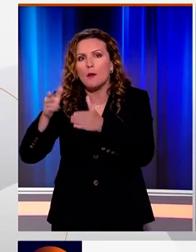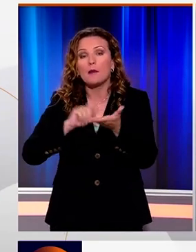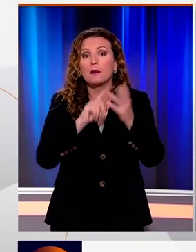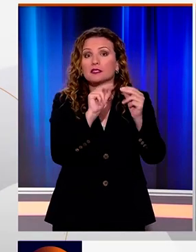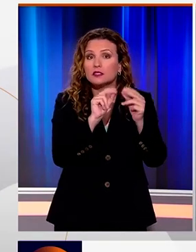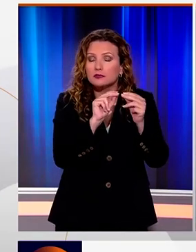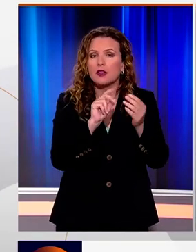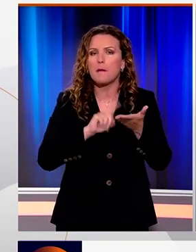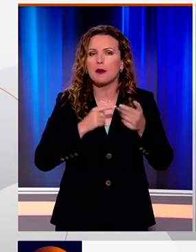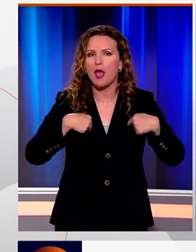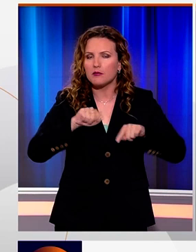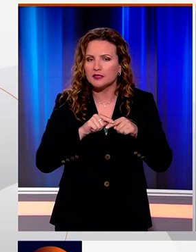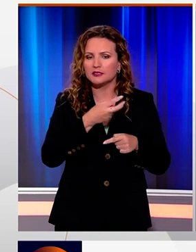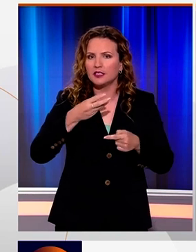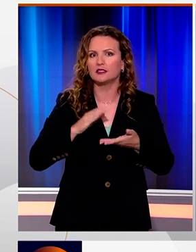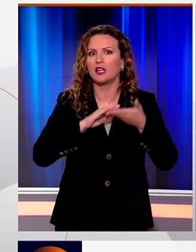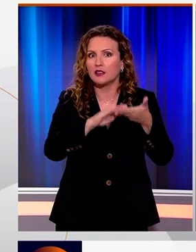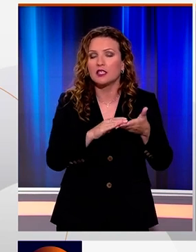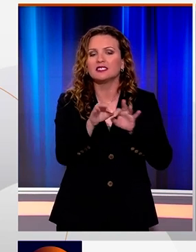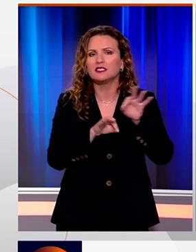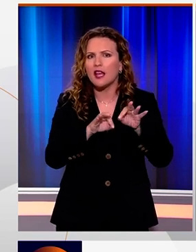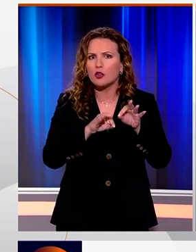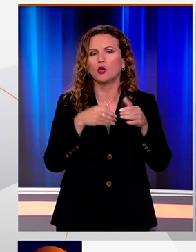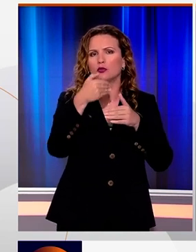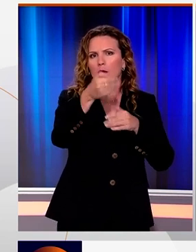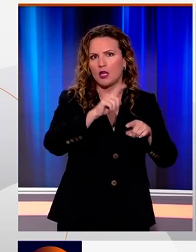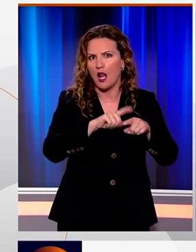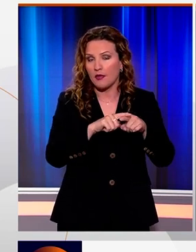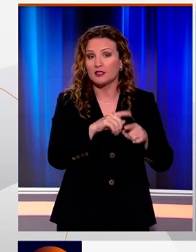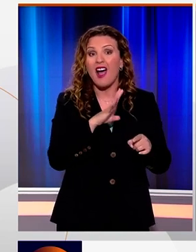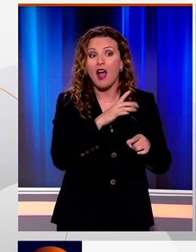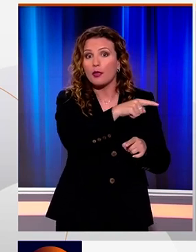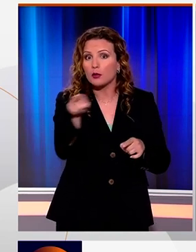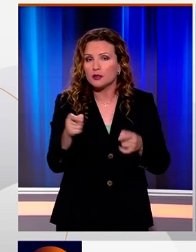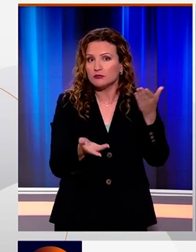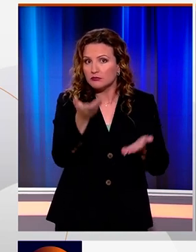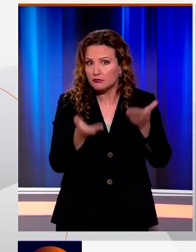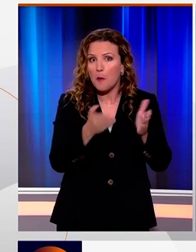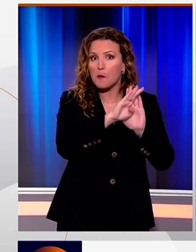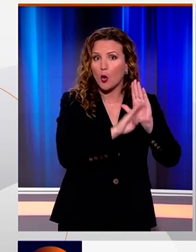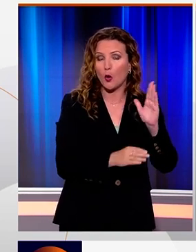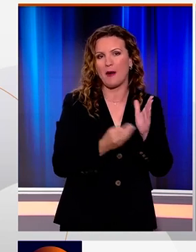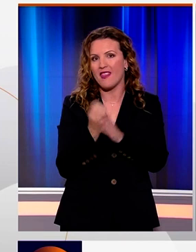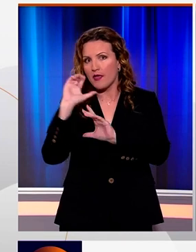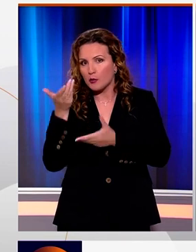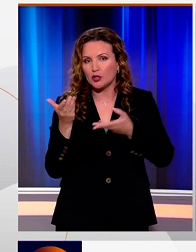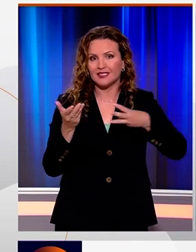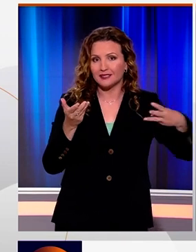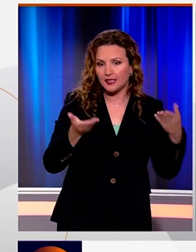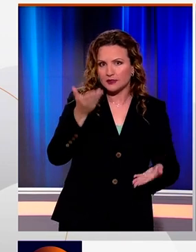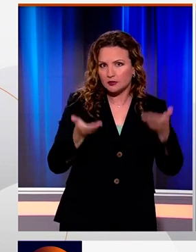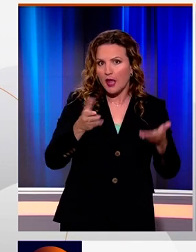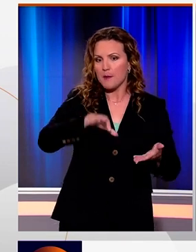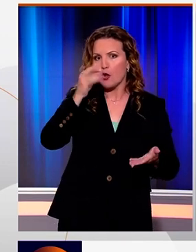Θα πρέπει να καταθέσουμε το δικό μας σχέδιο για την επόμενη μέρα, ώστε οι πολίτες να μπορούν να συγκρίνουν τα προγράμματα της Νέας Δημοκρατίας και του